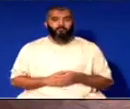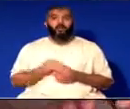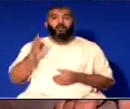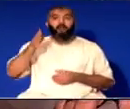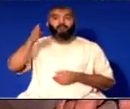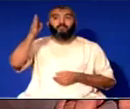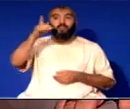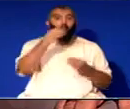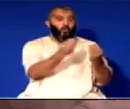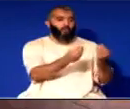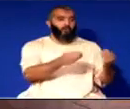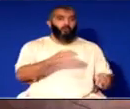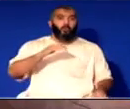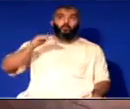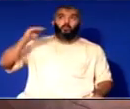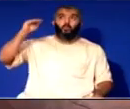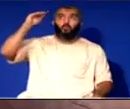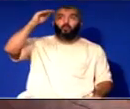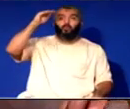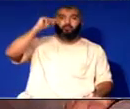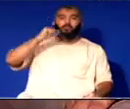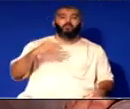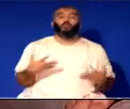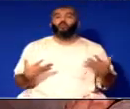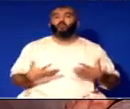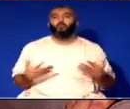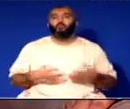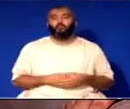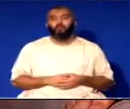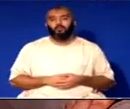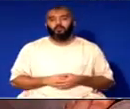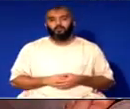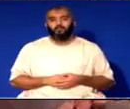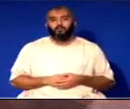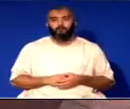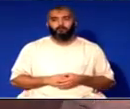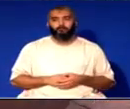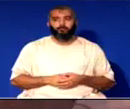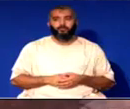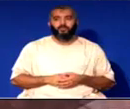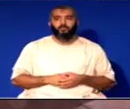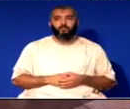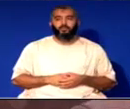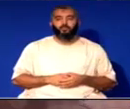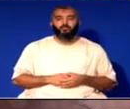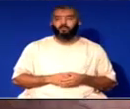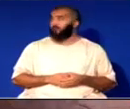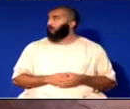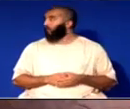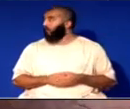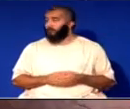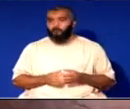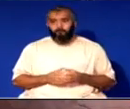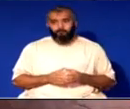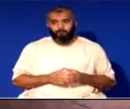يدعوا له بدعوه الخير اذا الى الى الى خرجوا الطريق يدعوا له بدعوه الخير. ياك سيدنا رسول الله قال اول قال من